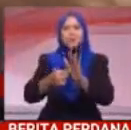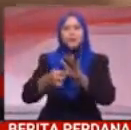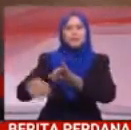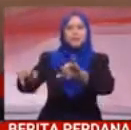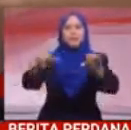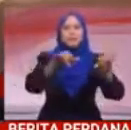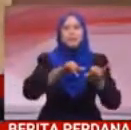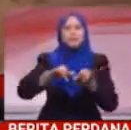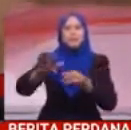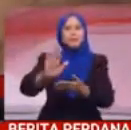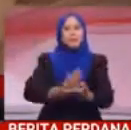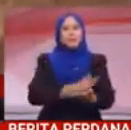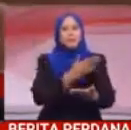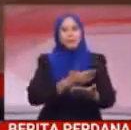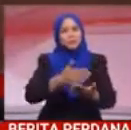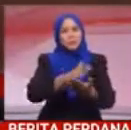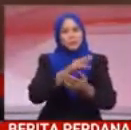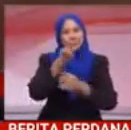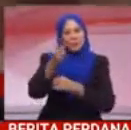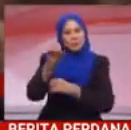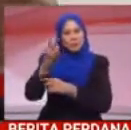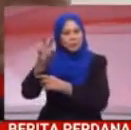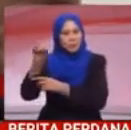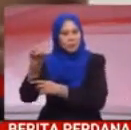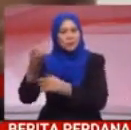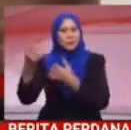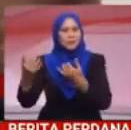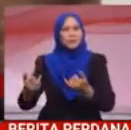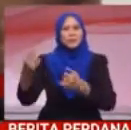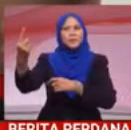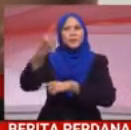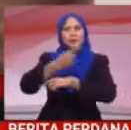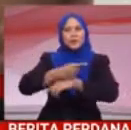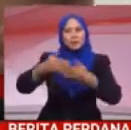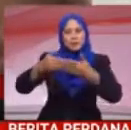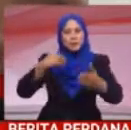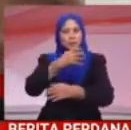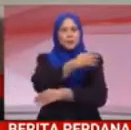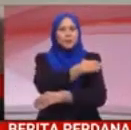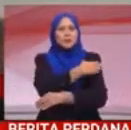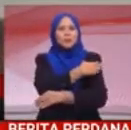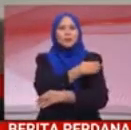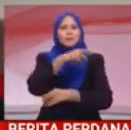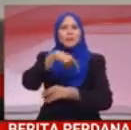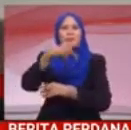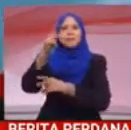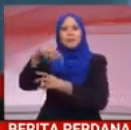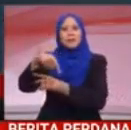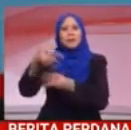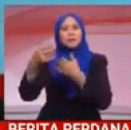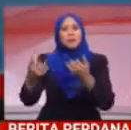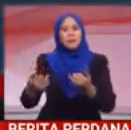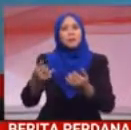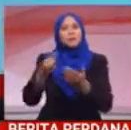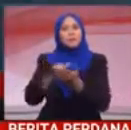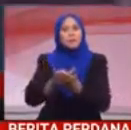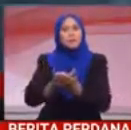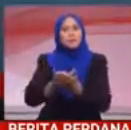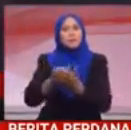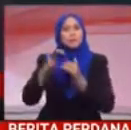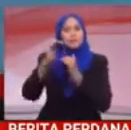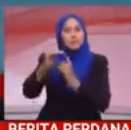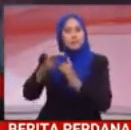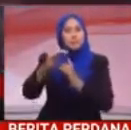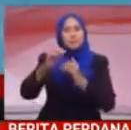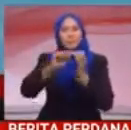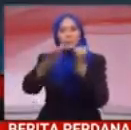Seragam Hitam versi 2020 dilancarkan sehari sebelum penguatkuasaan Perintah Kawalan Pergerakan. Perkara itu sekaligus membataskan